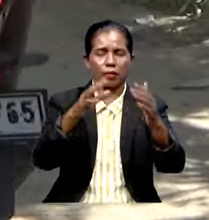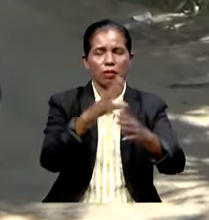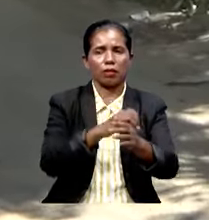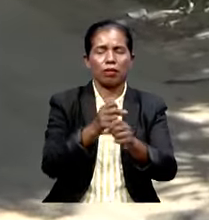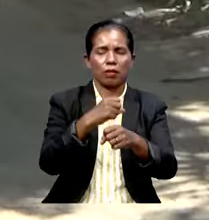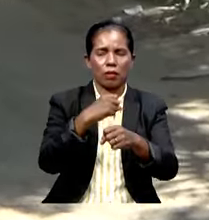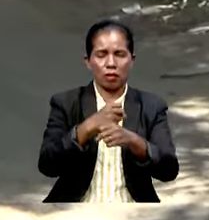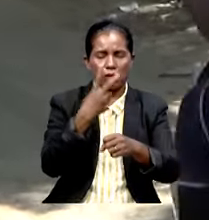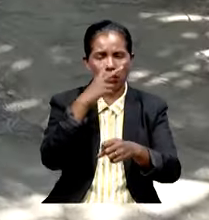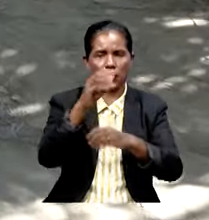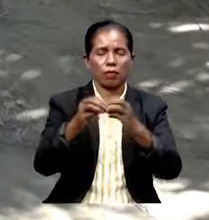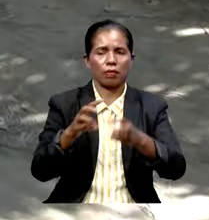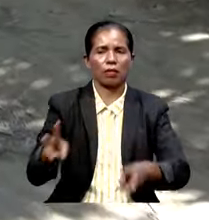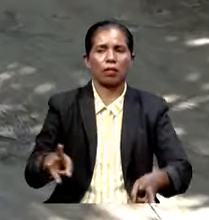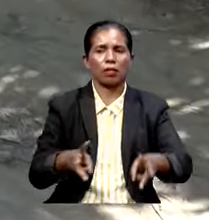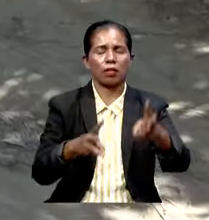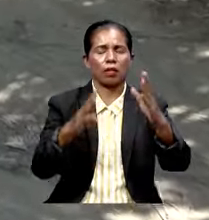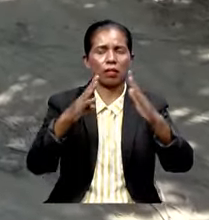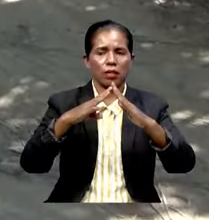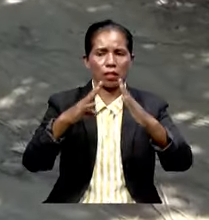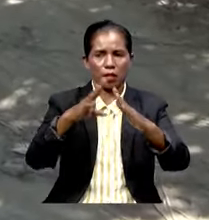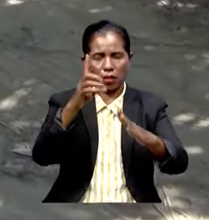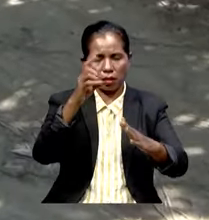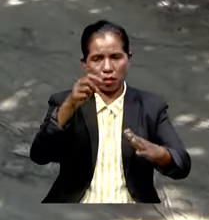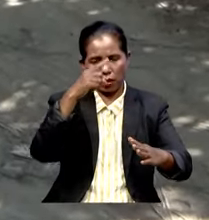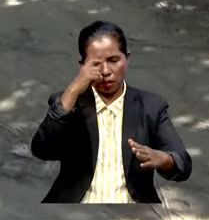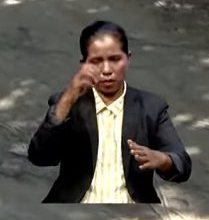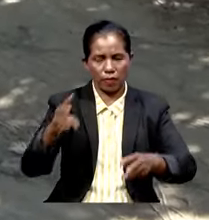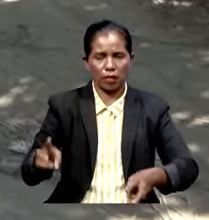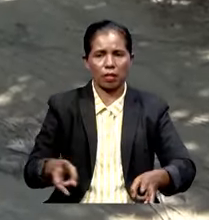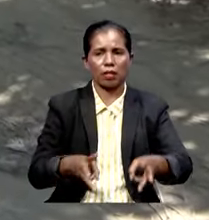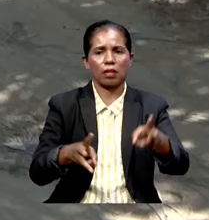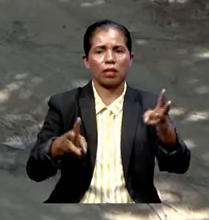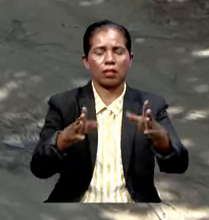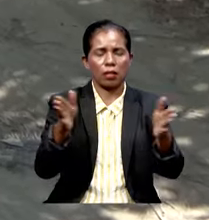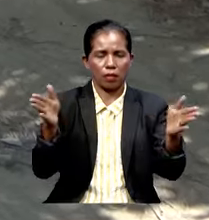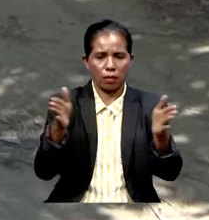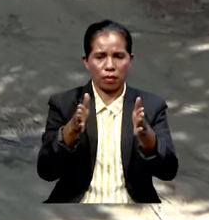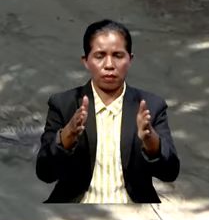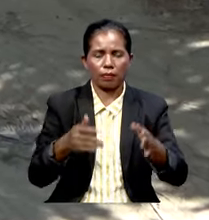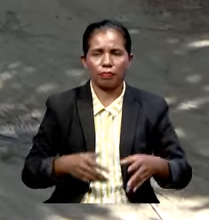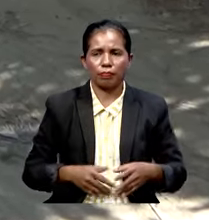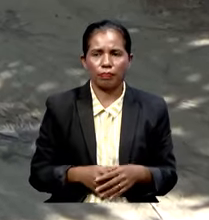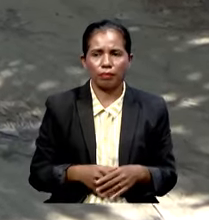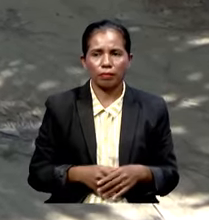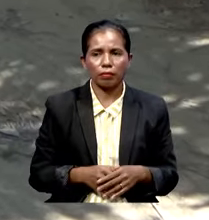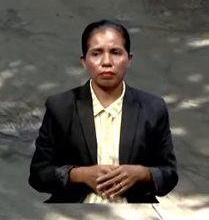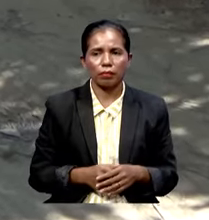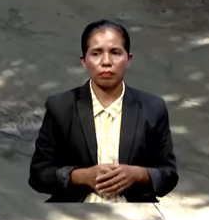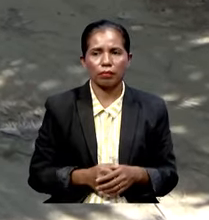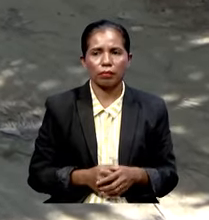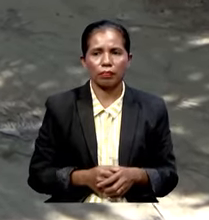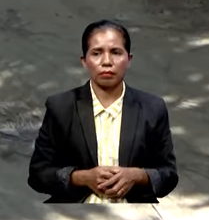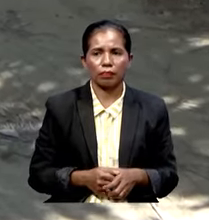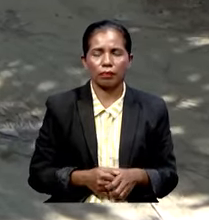halo alargamento estrada ia sidadi dili tambah estrada sirane balu seiklot. Abraham Amaral, GMN.